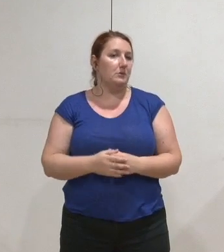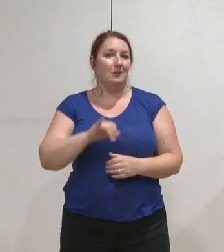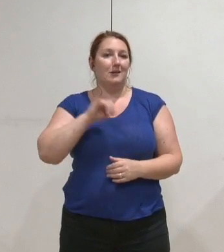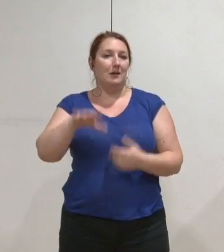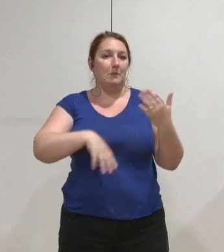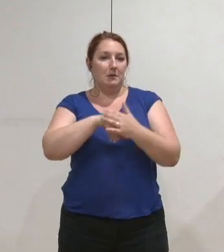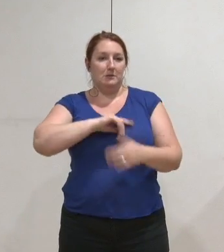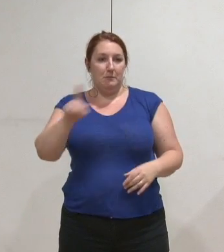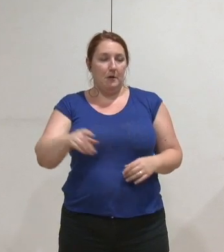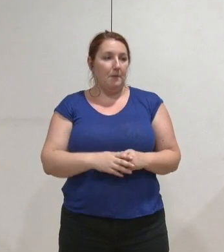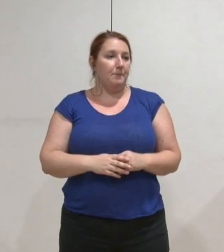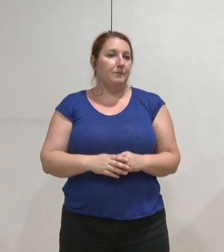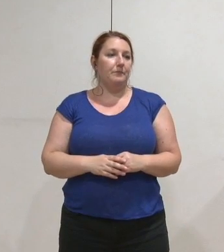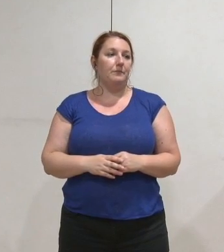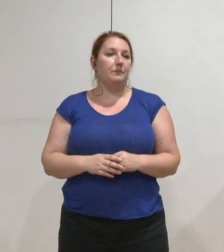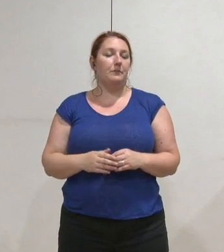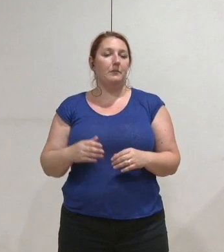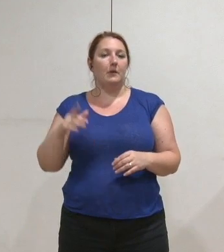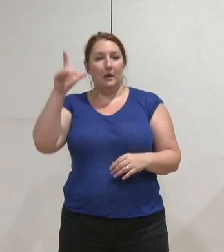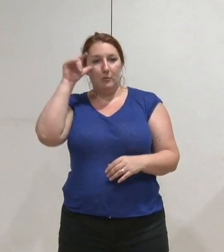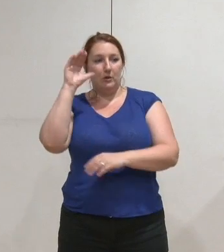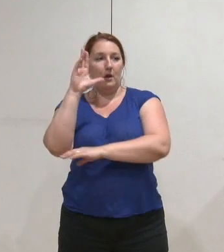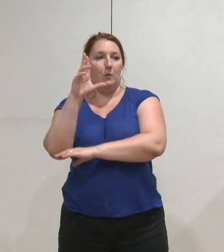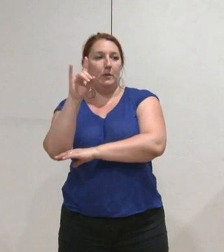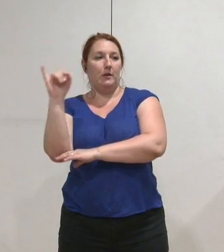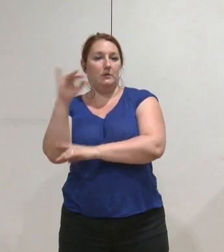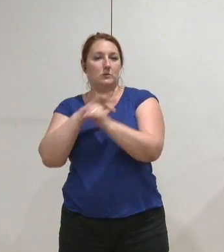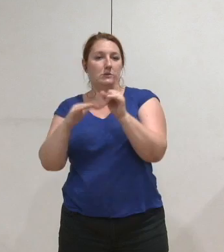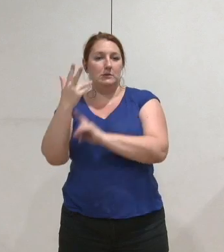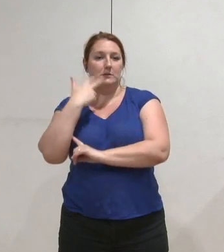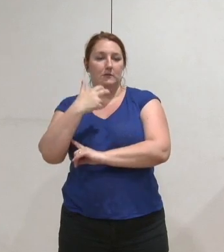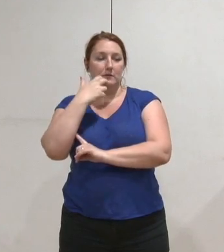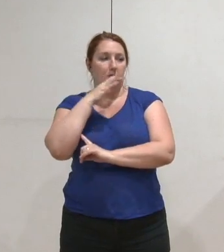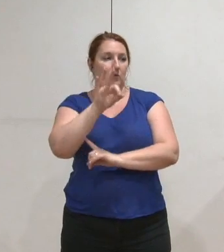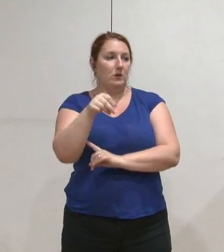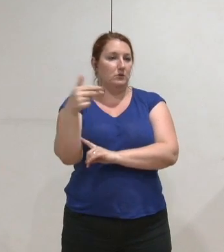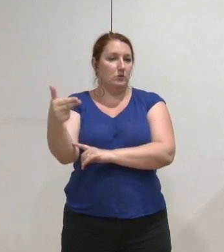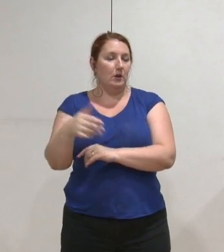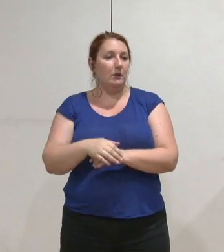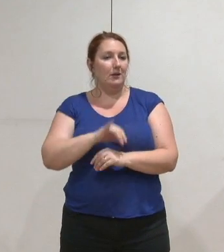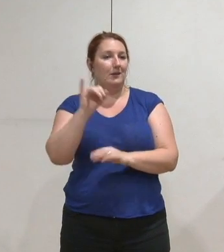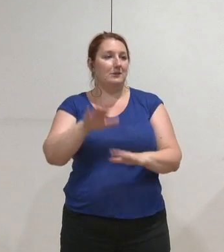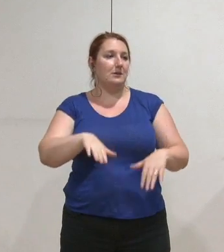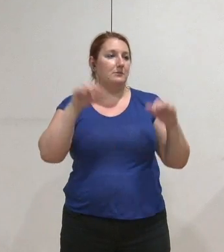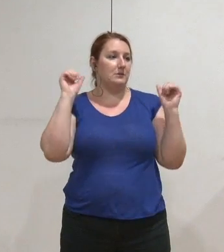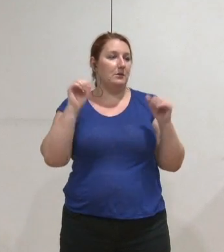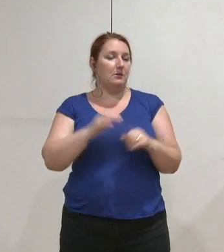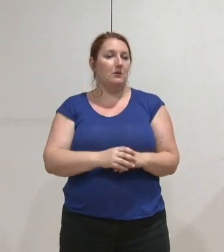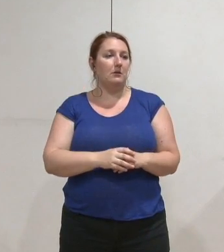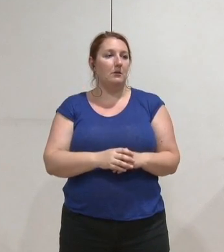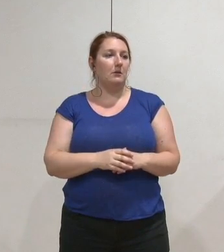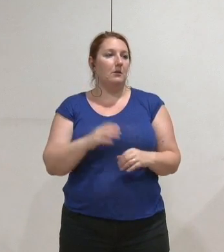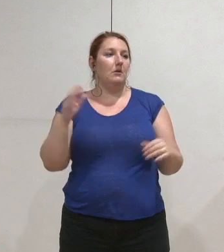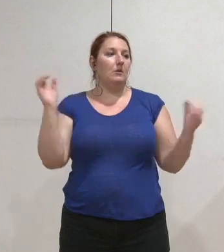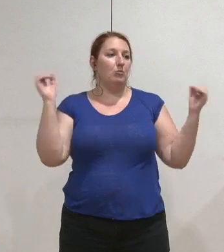prend pas part au vote républicain udi société civile Front National qui s'abstient